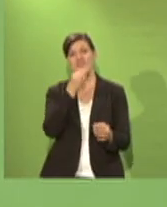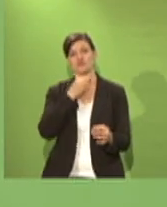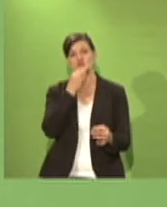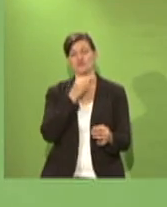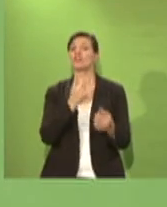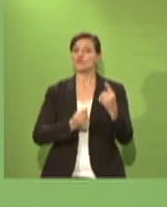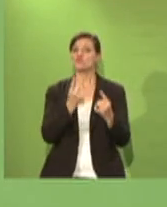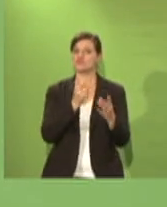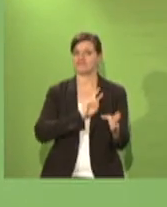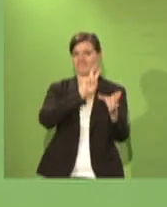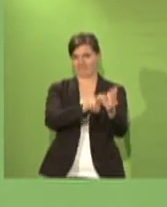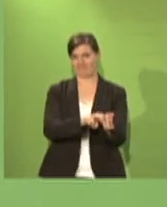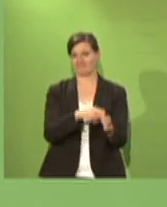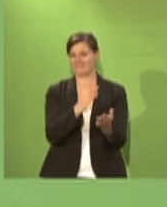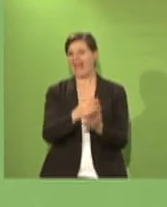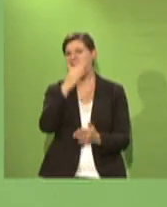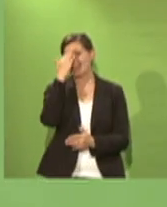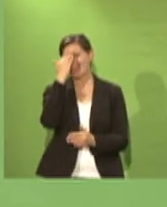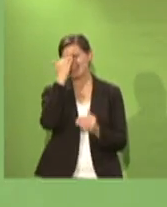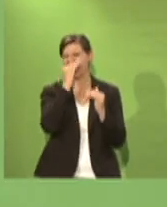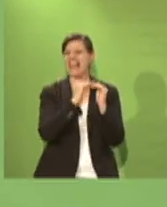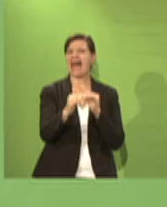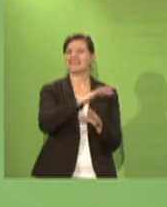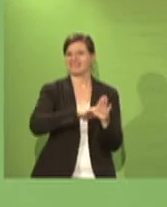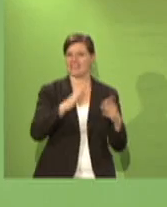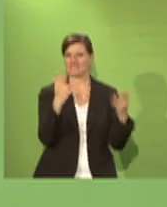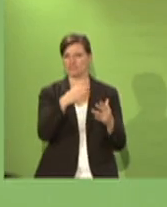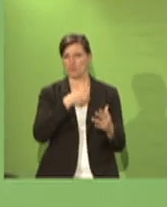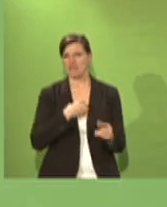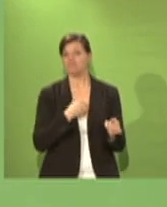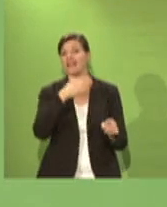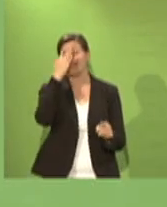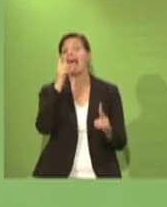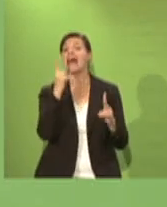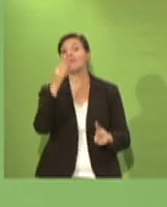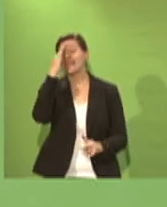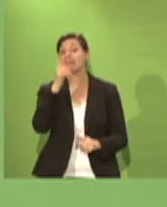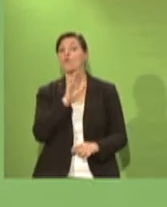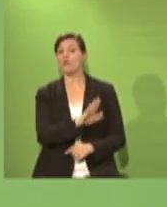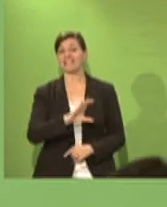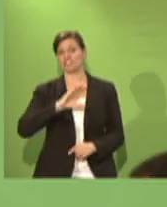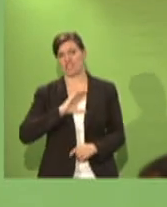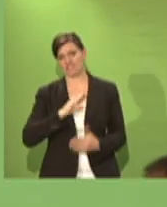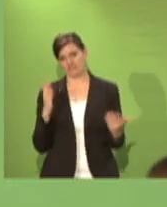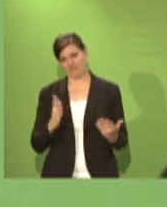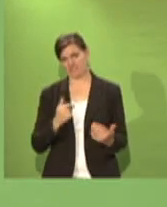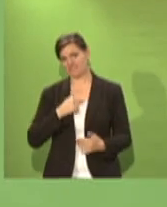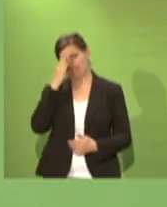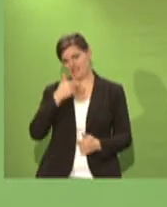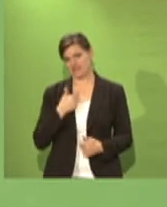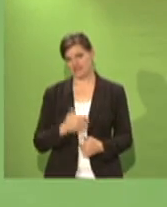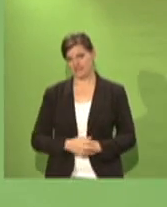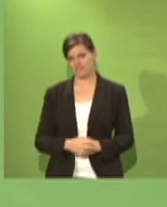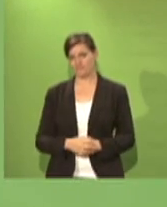Und ich kenne auch die Probleme, die der ländliche Raum mit sich bringt. Aber ich kenne auch die Chancen, die der ländliche Raum mit sich bringt. Stadt